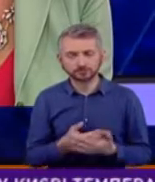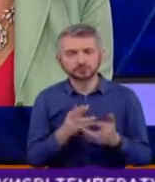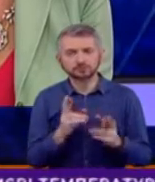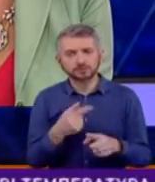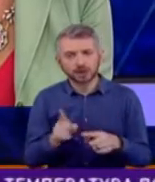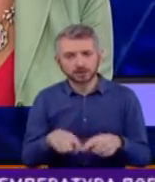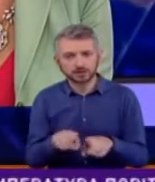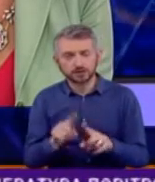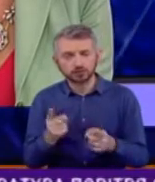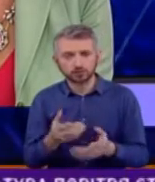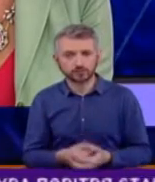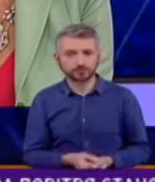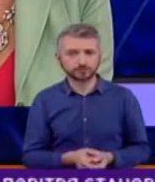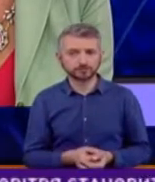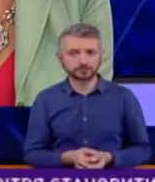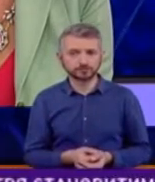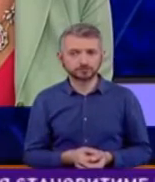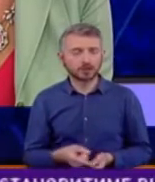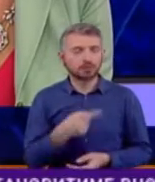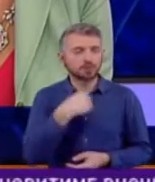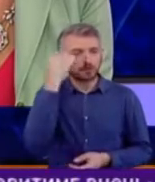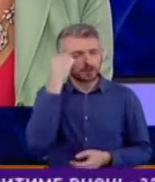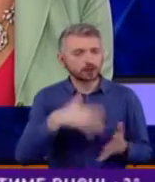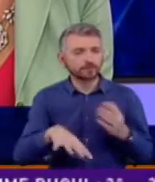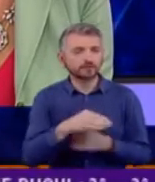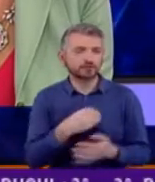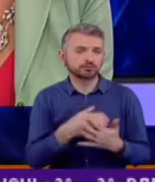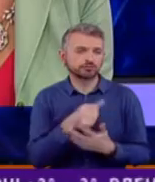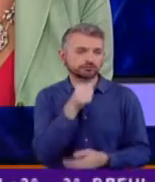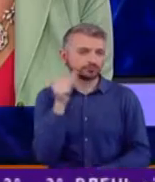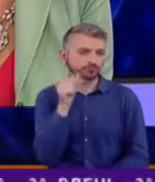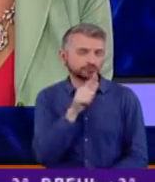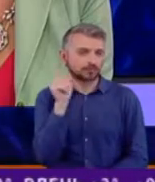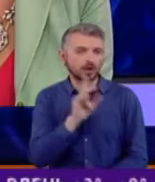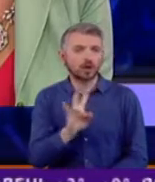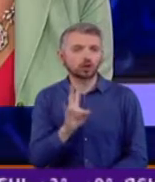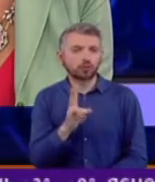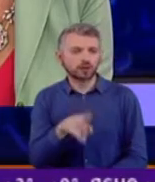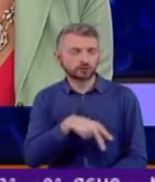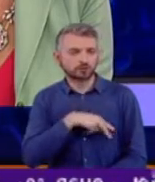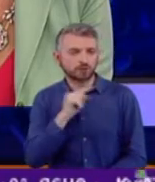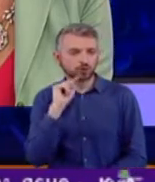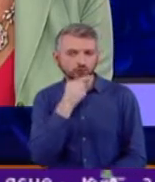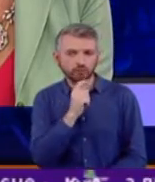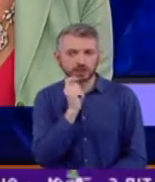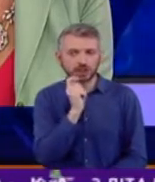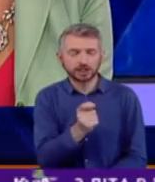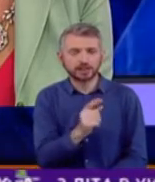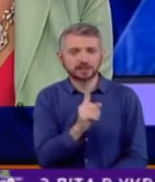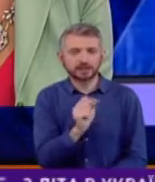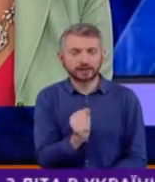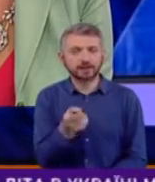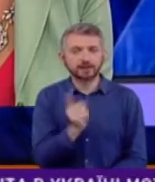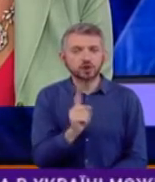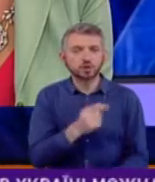так? Чому? Ми пам'ятаємо всі, що пару років назад Нобелівську премію з економіки дали за те,